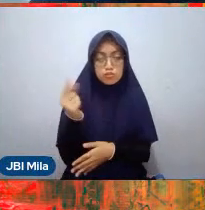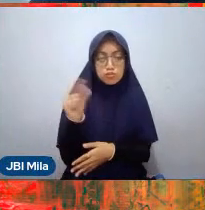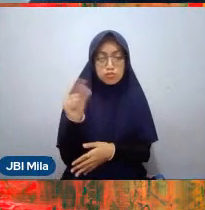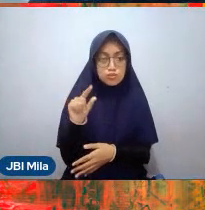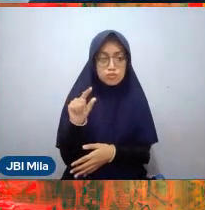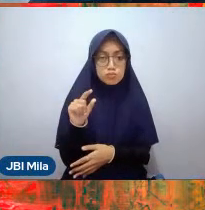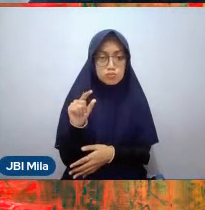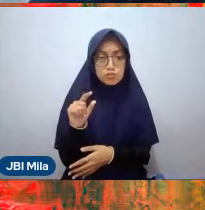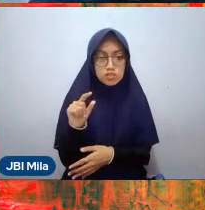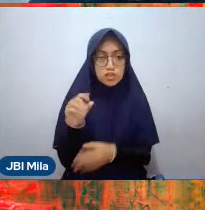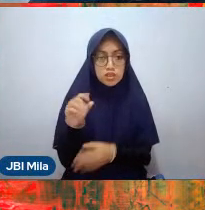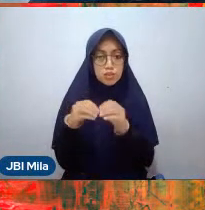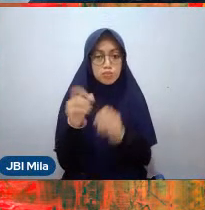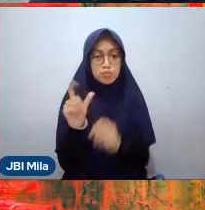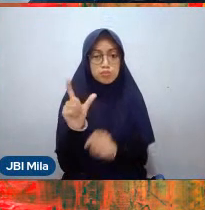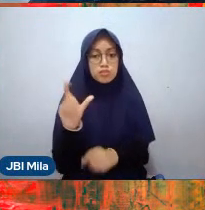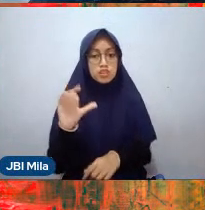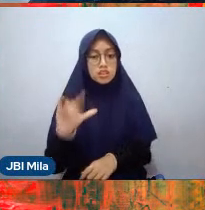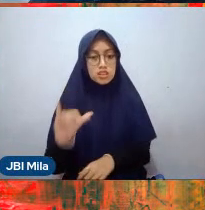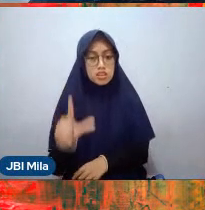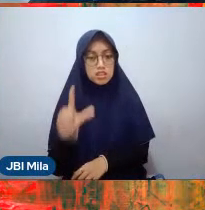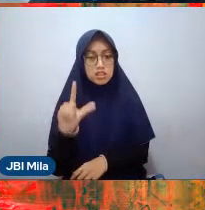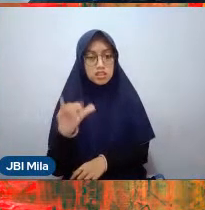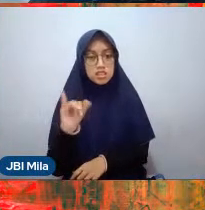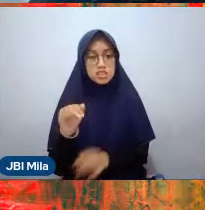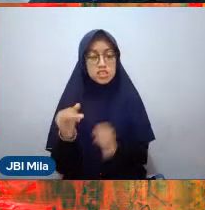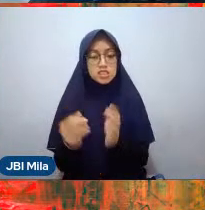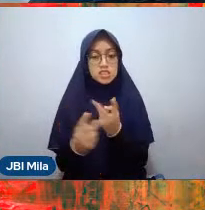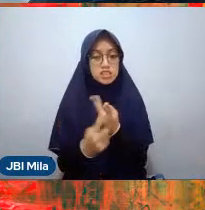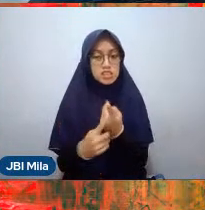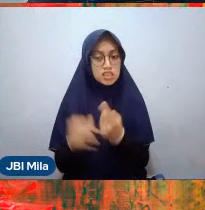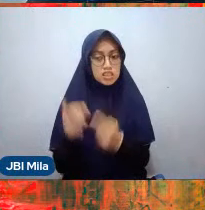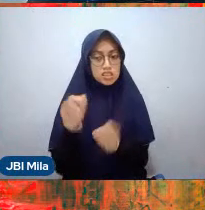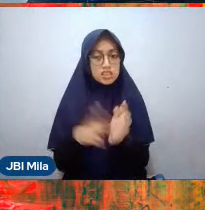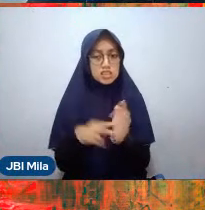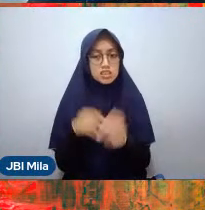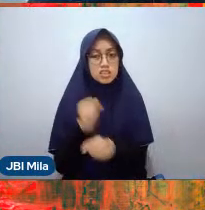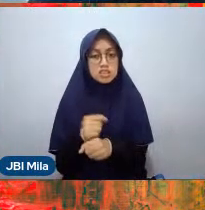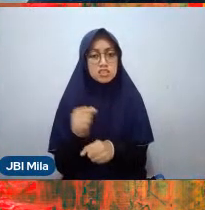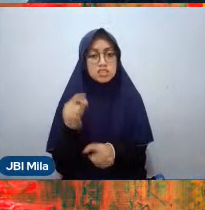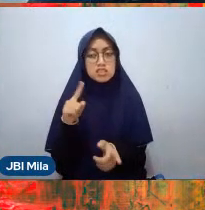bullying di sebuah daerah di Jakarta, di Banten.